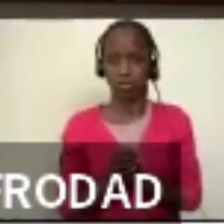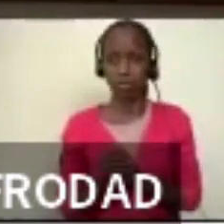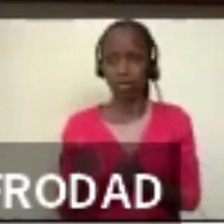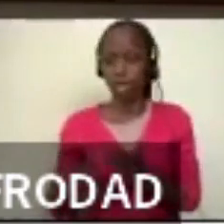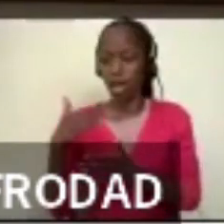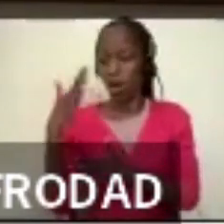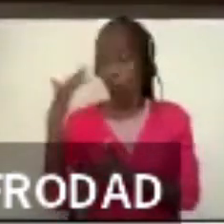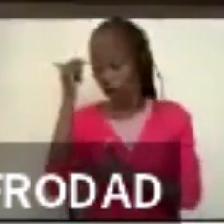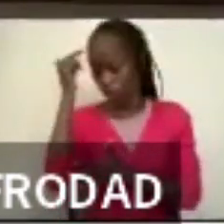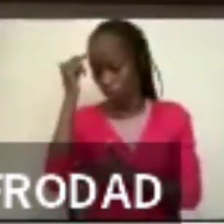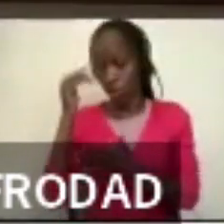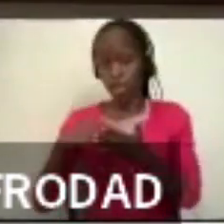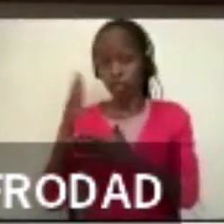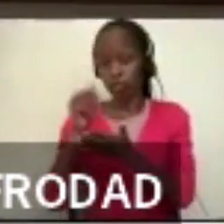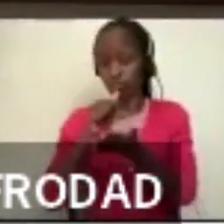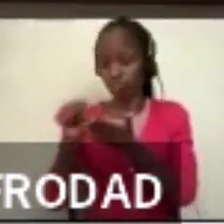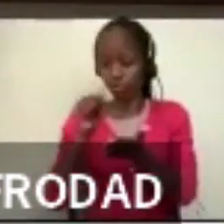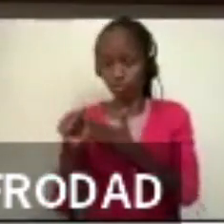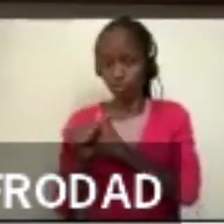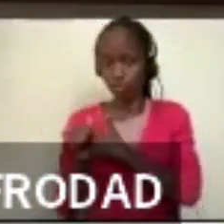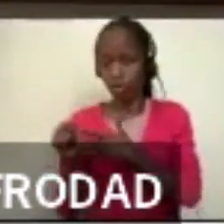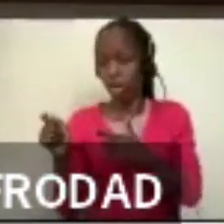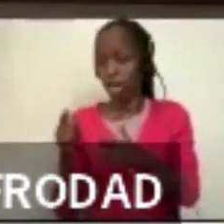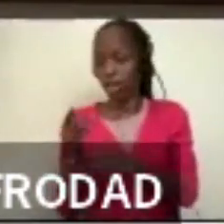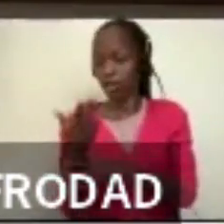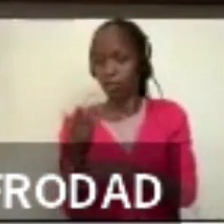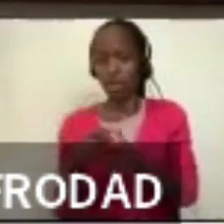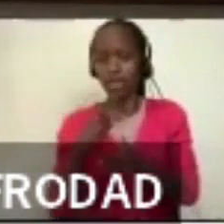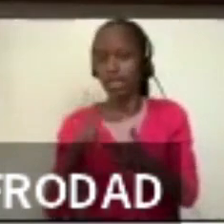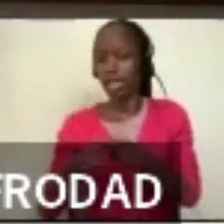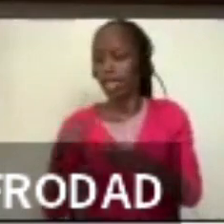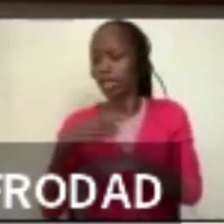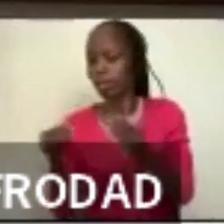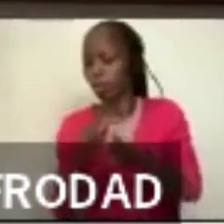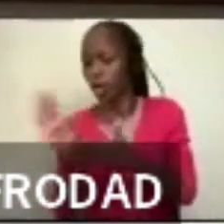de journal en ligne, il n'y a plus de journal disponible sur le marché. Donc, l'information ne sort pas.